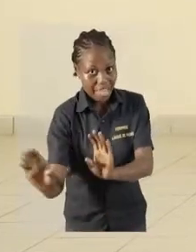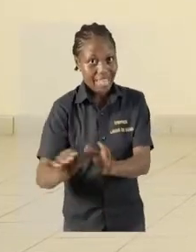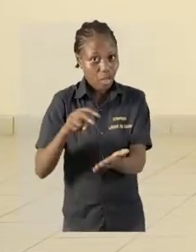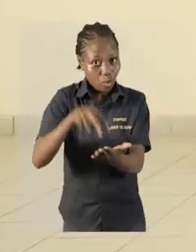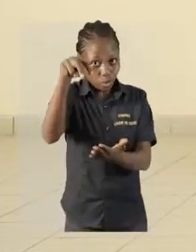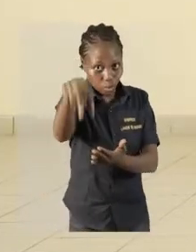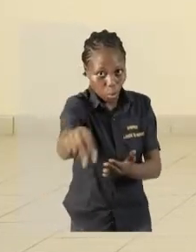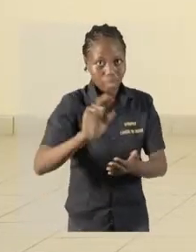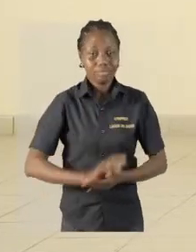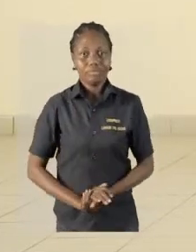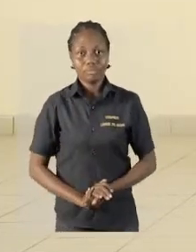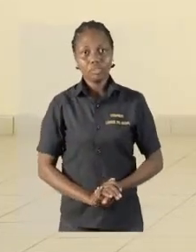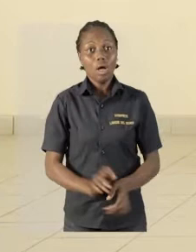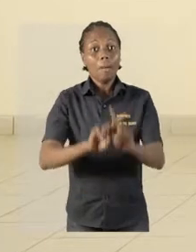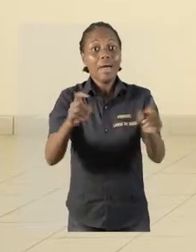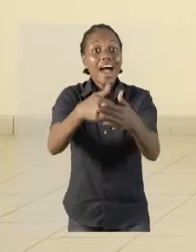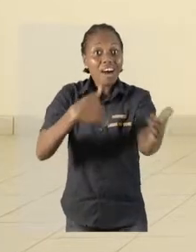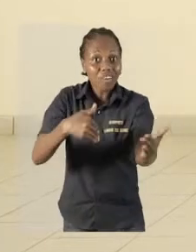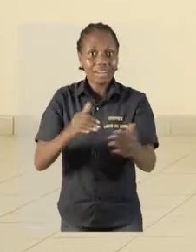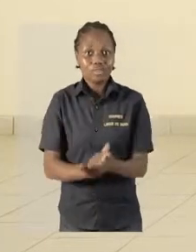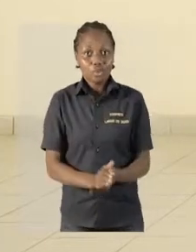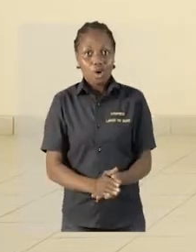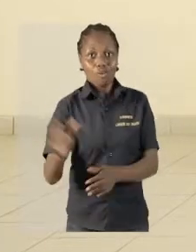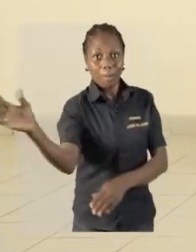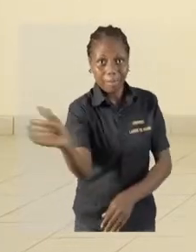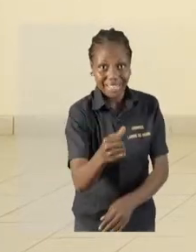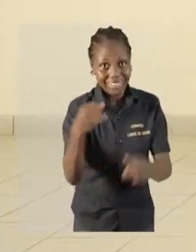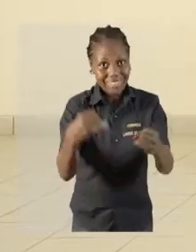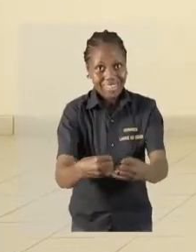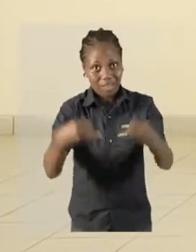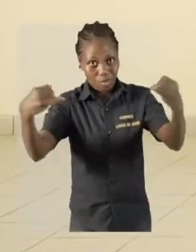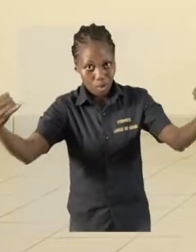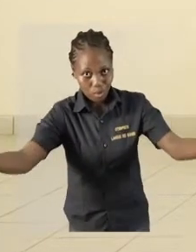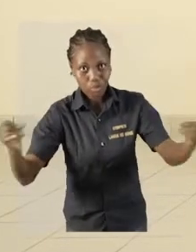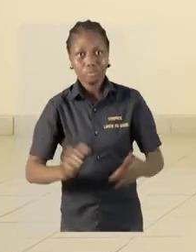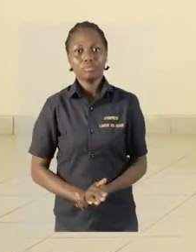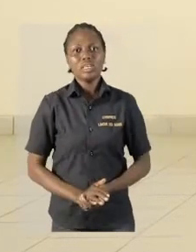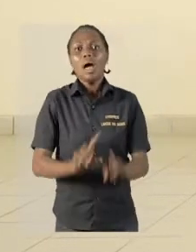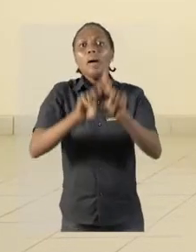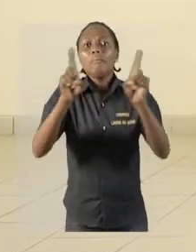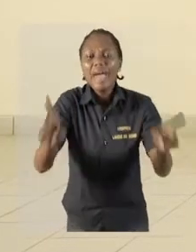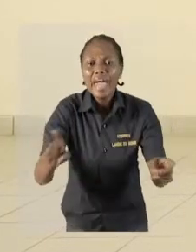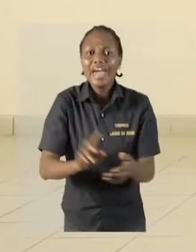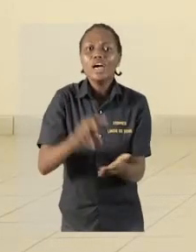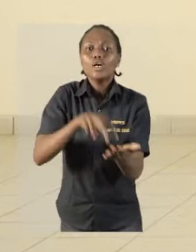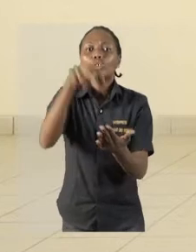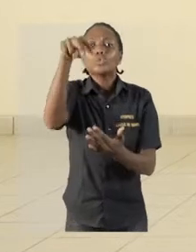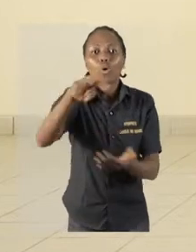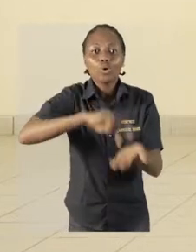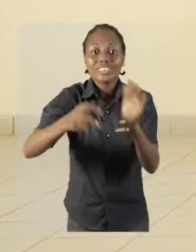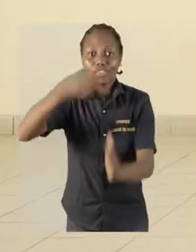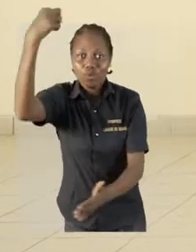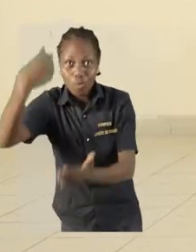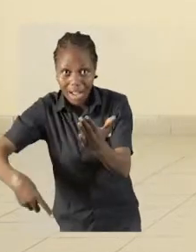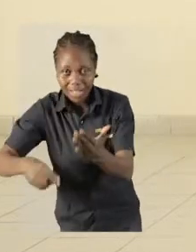bien échauffé, on va attaquer avec le saut. Mais seulement, laissez-moi vous rappeler, le saut, c'est s'élever au-dessus du sol et